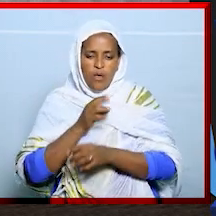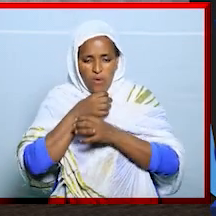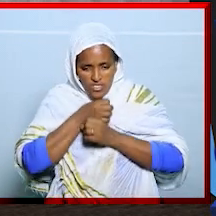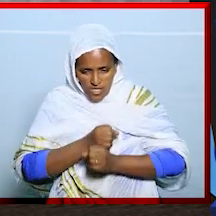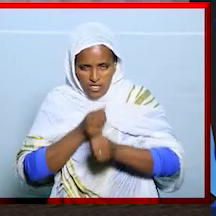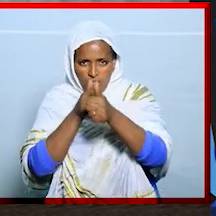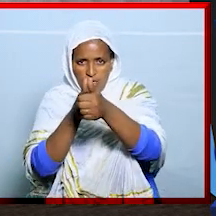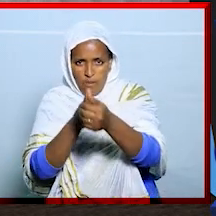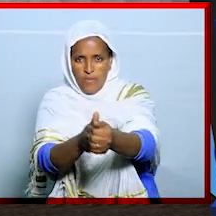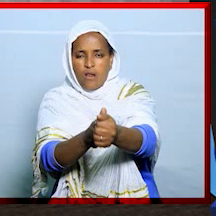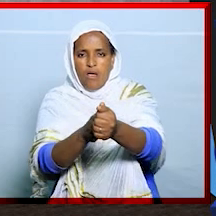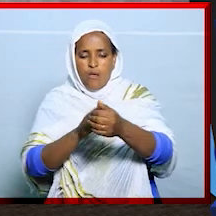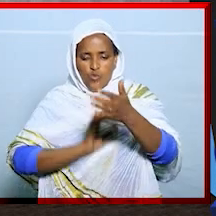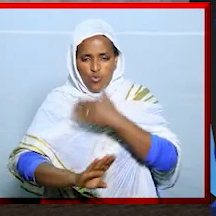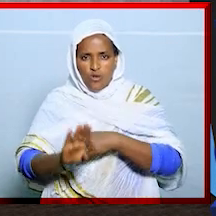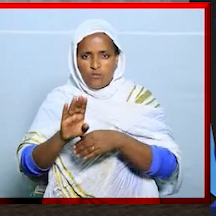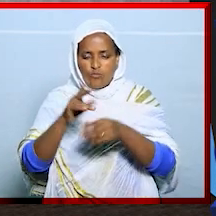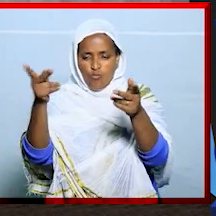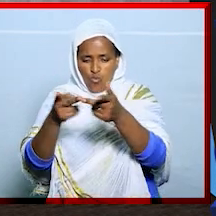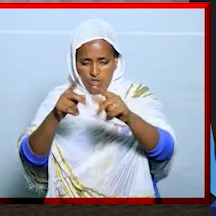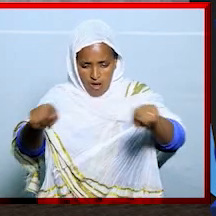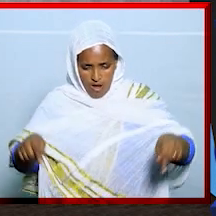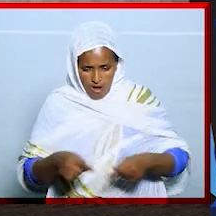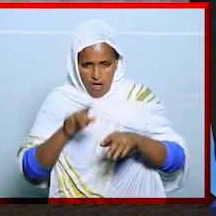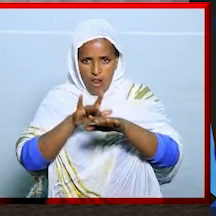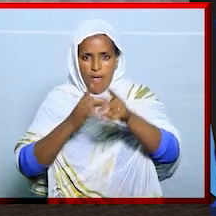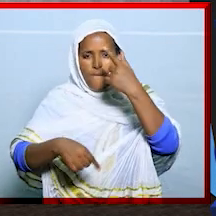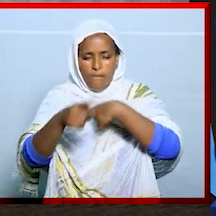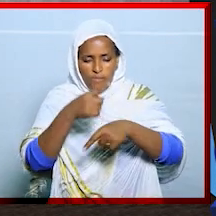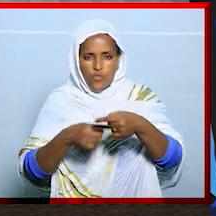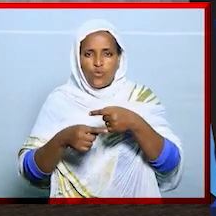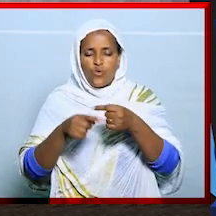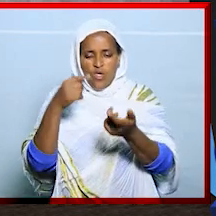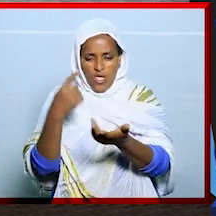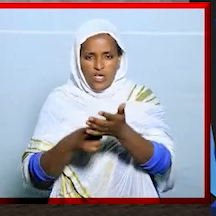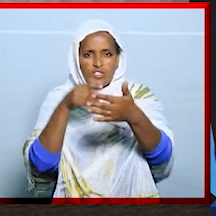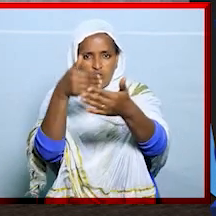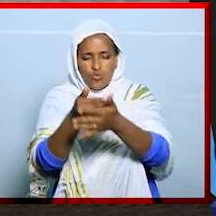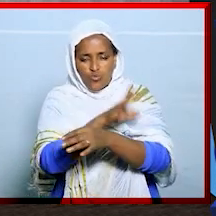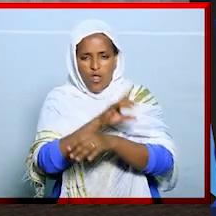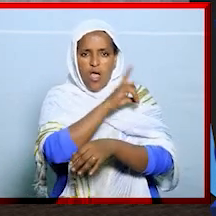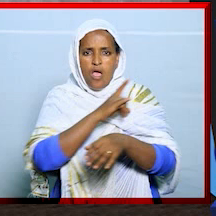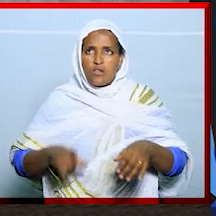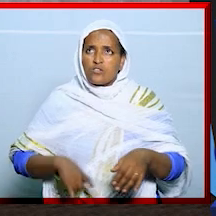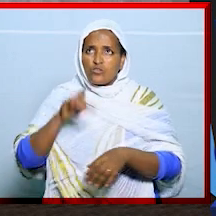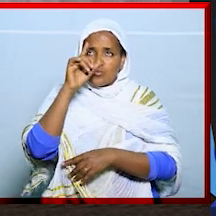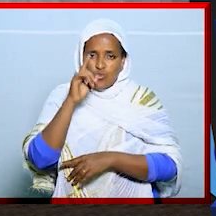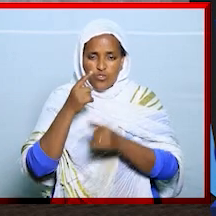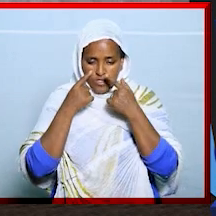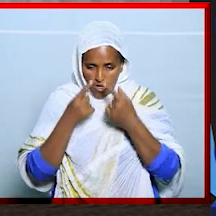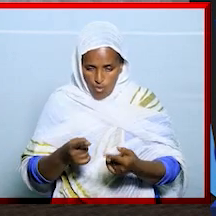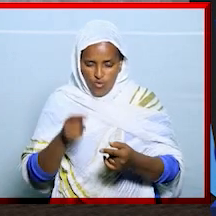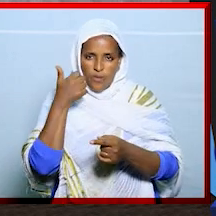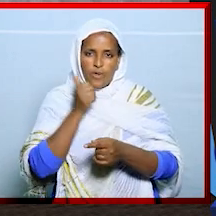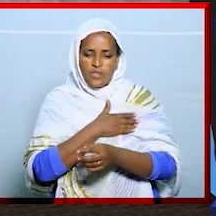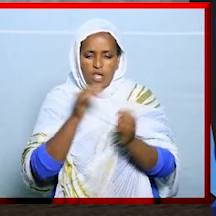ሰብአ ሰገልን እየመራ ጌታችን በተወለደበት በተኛባት ግርግም ላይ መጥቶ አምጥቶ እንዲደርሱና ክርስቶስን